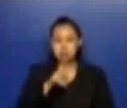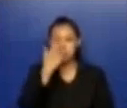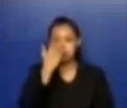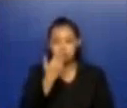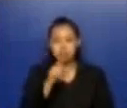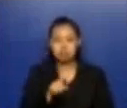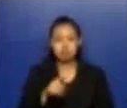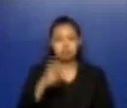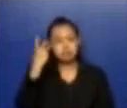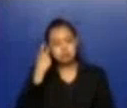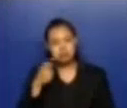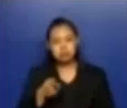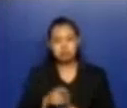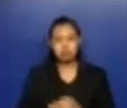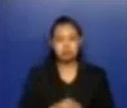เงินอุดหนุน